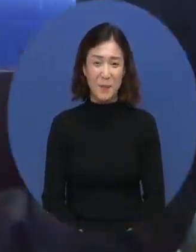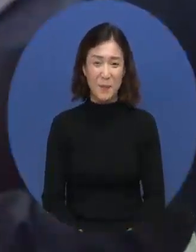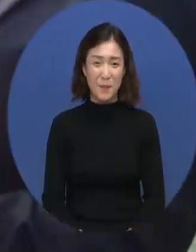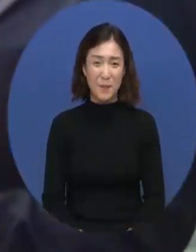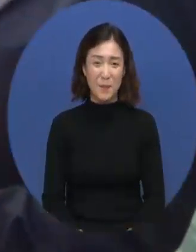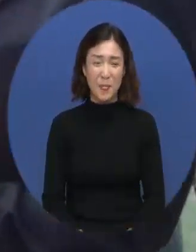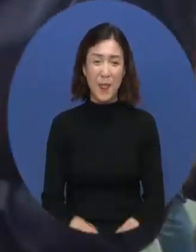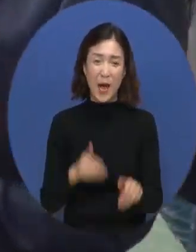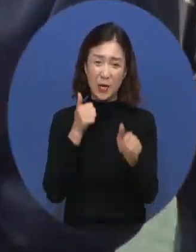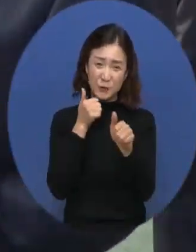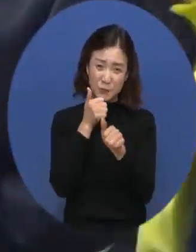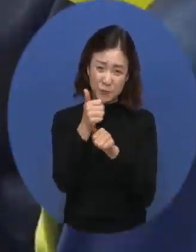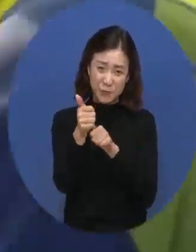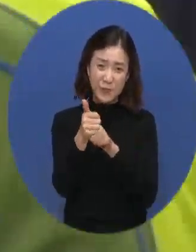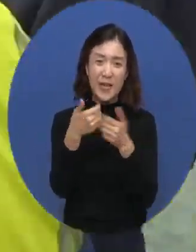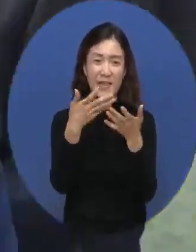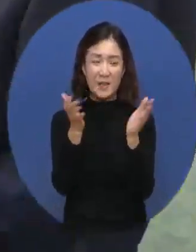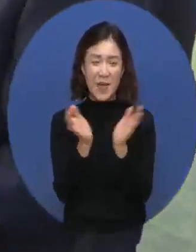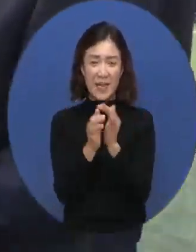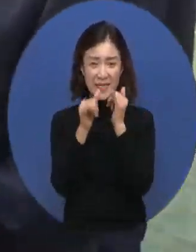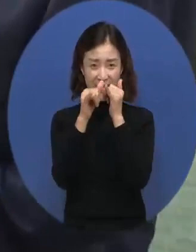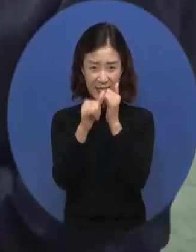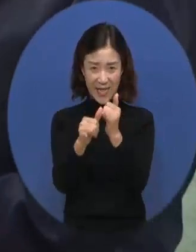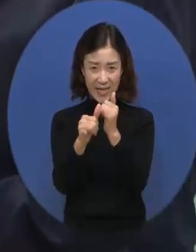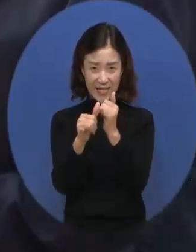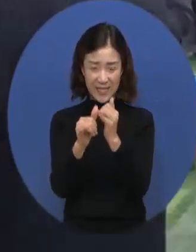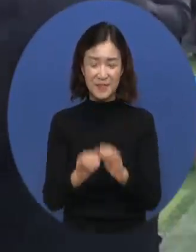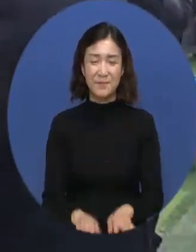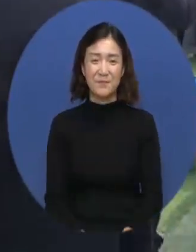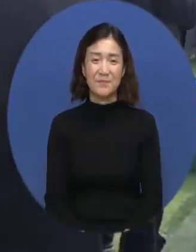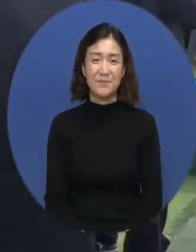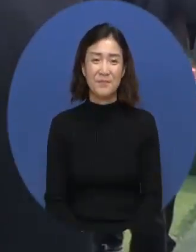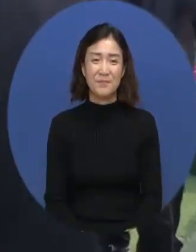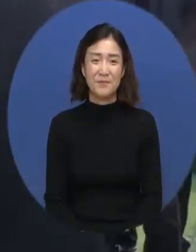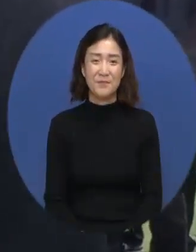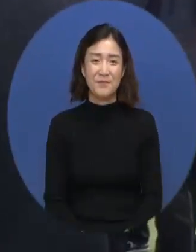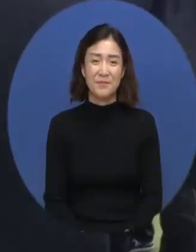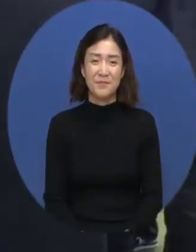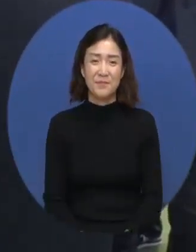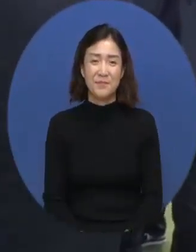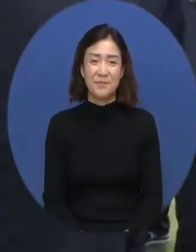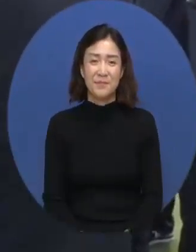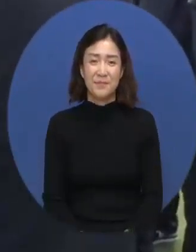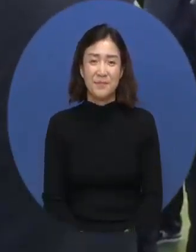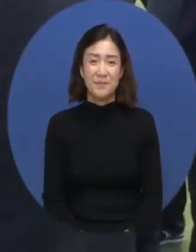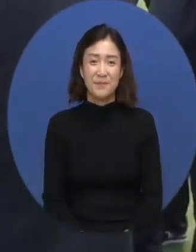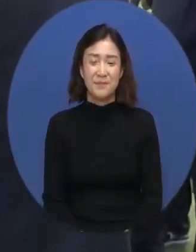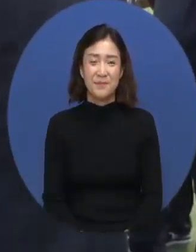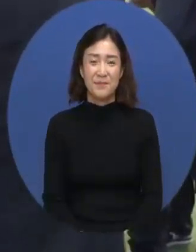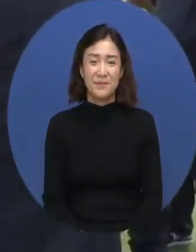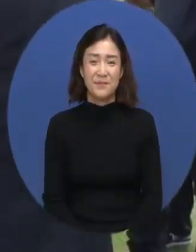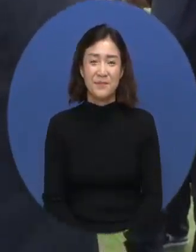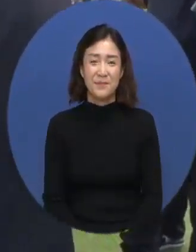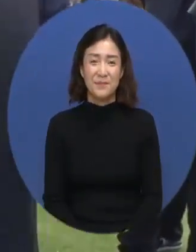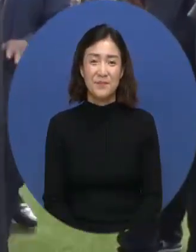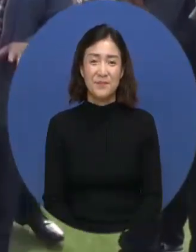우승한 양평팀에게 시상이 이어집니다. 어디자 용문? 네네. 포장 드리겠습니다.